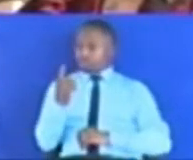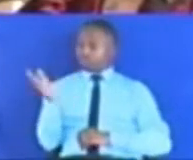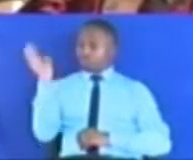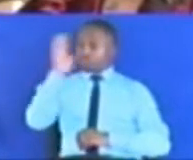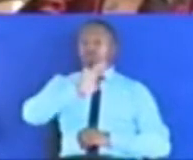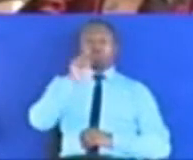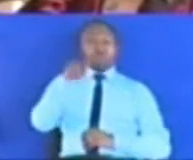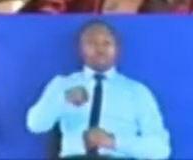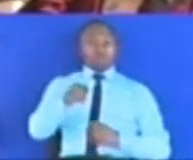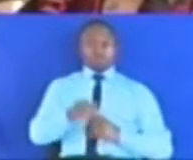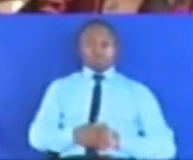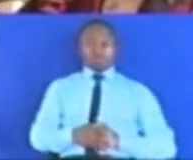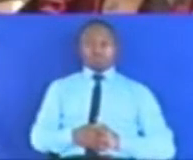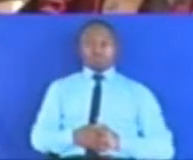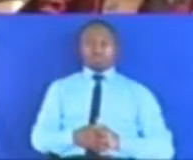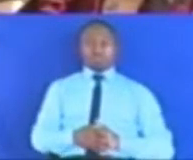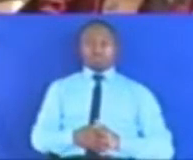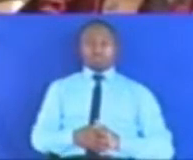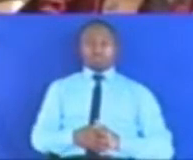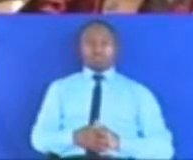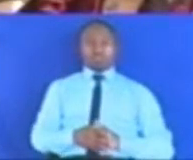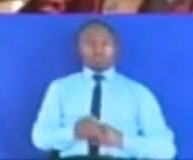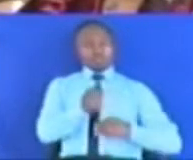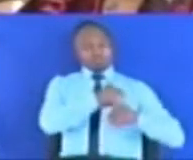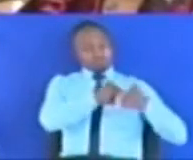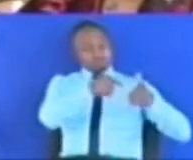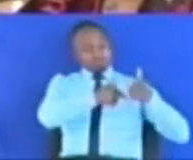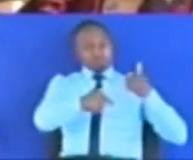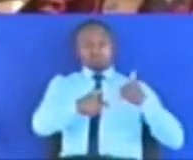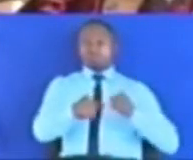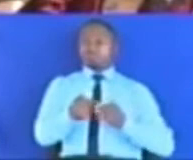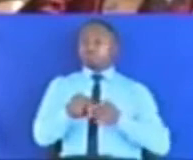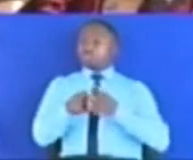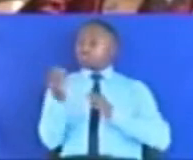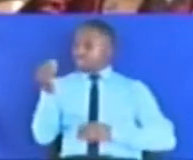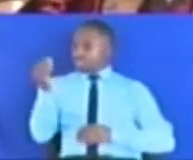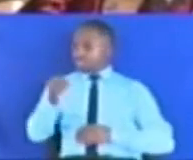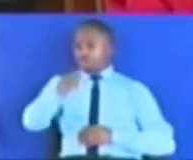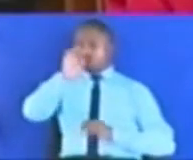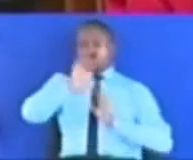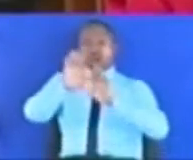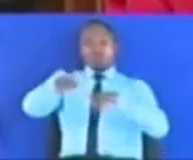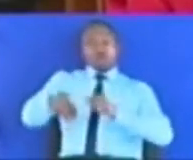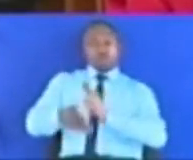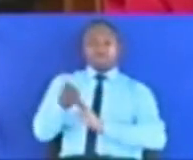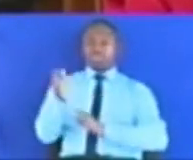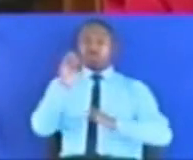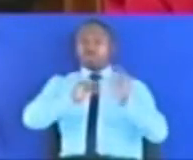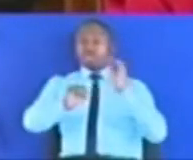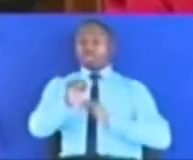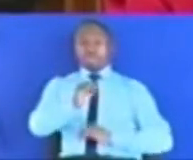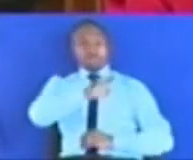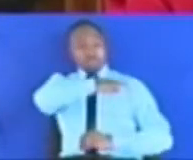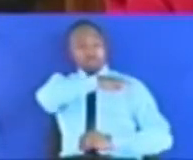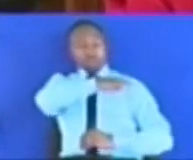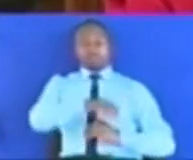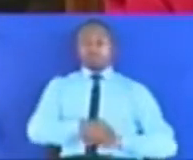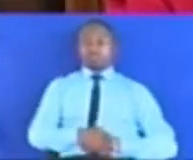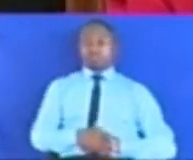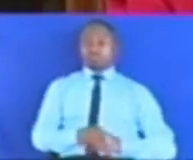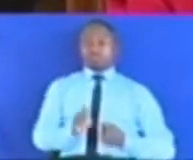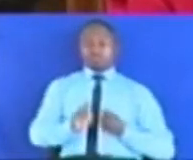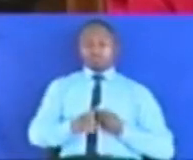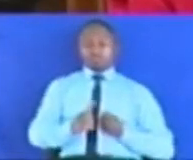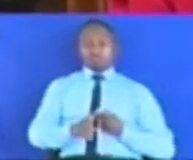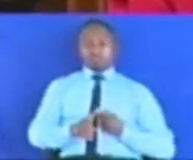leo. Nitaje majina machache ya waheshimiwa wabunge watakaoanza kuchangia mchana.